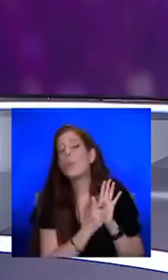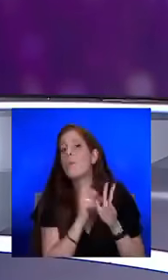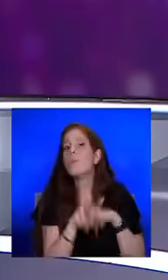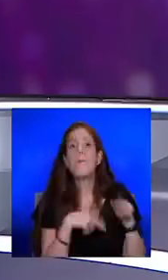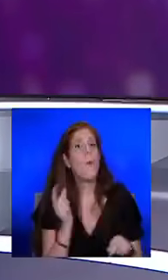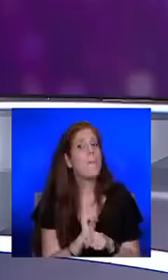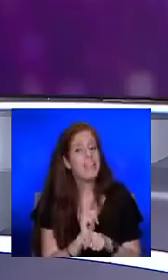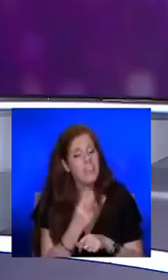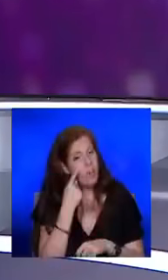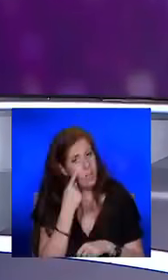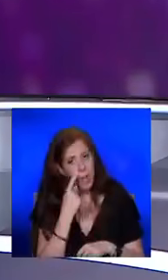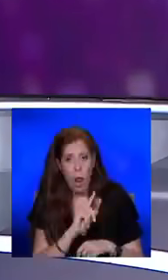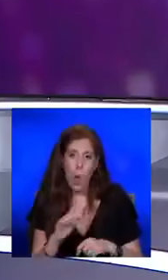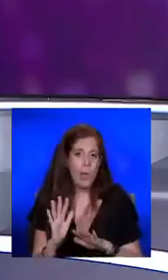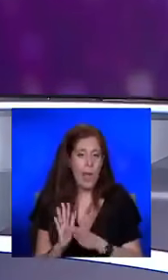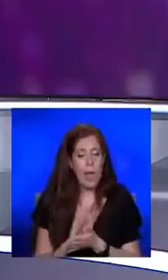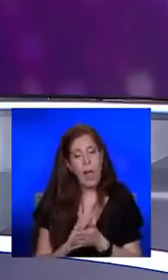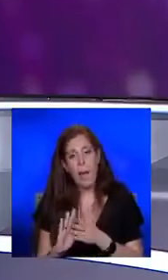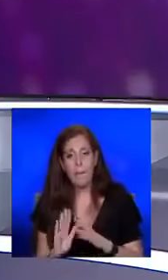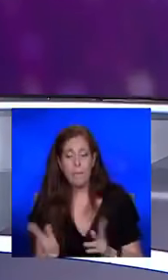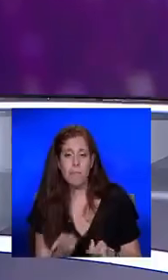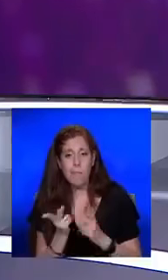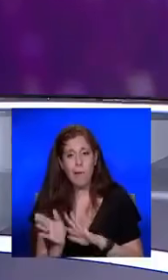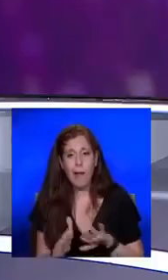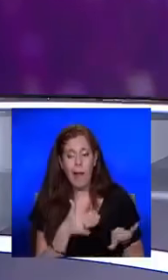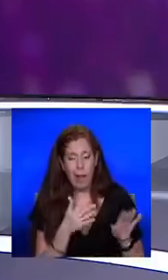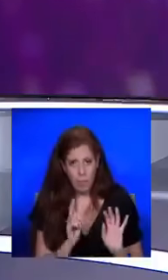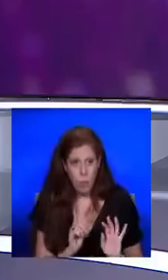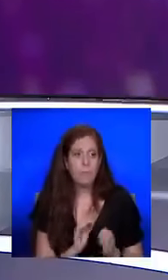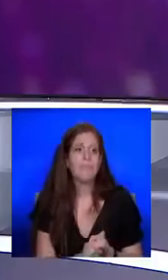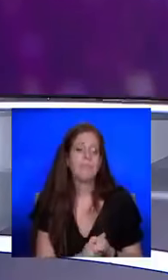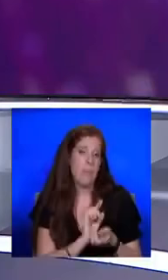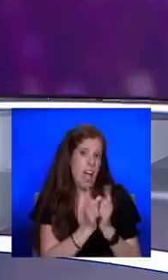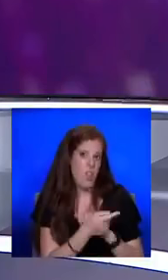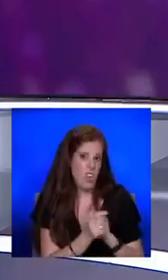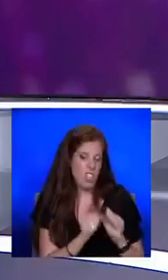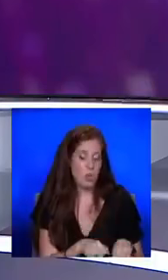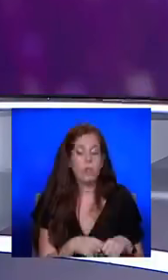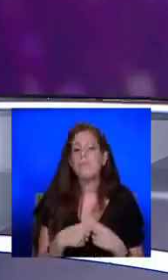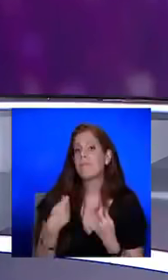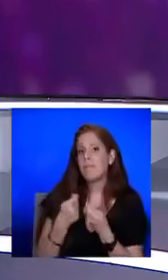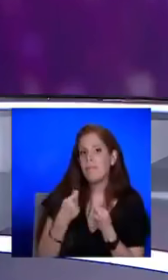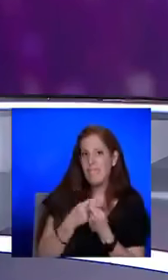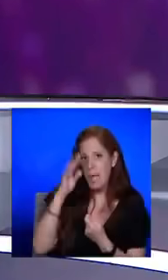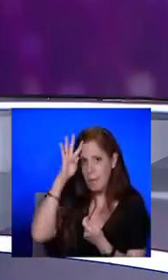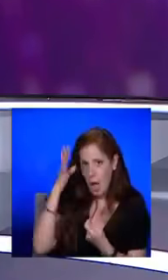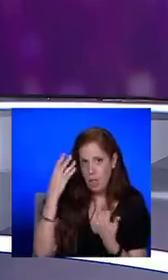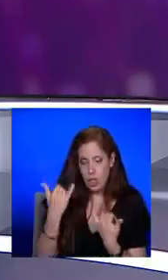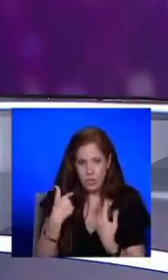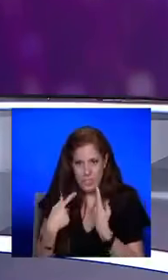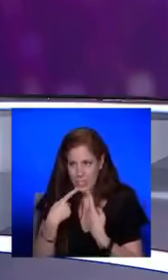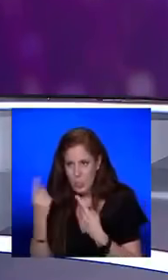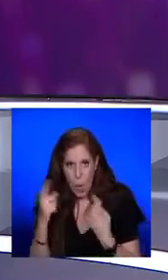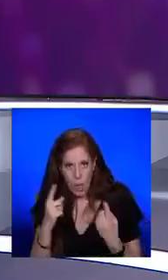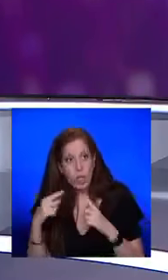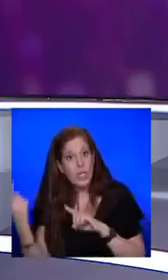לא יעברו חלק עם חילופי השלטון. עכשיו נרחיק רגע לוינה, שם מתנהלות שיחות גרעין בין איראן למעצמות. שני הצדדים אופטימיים